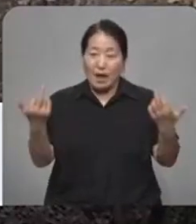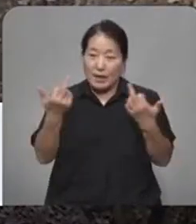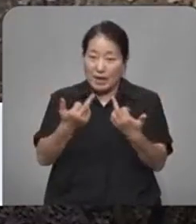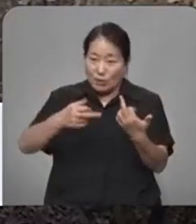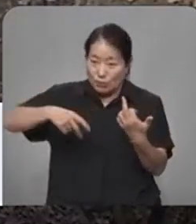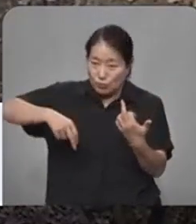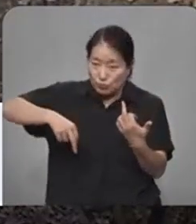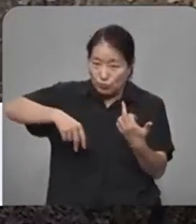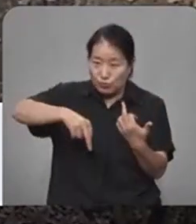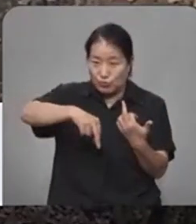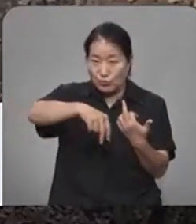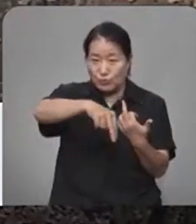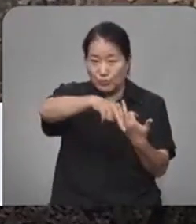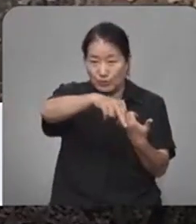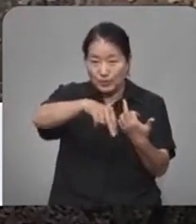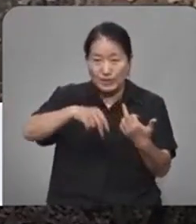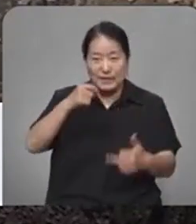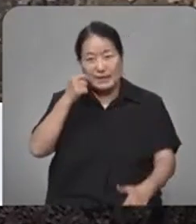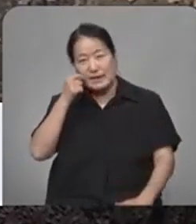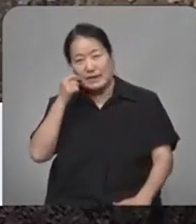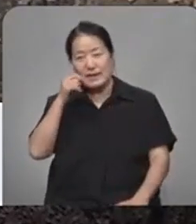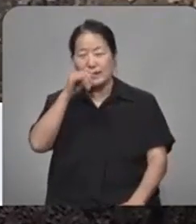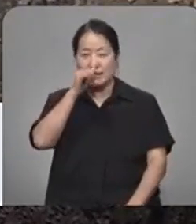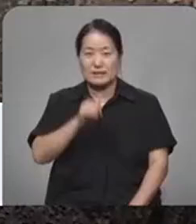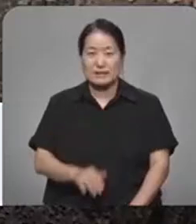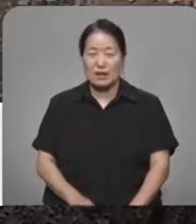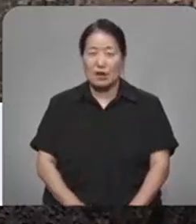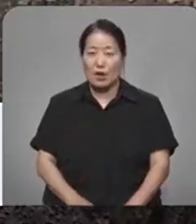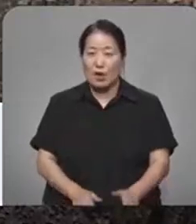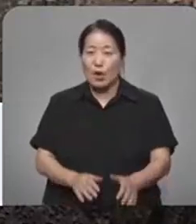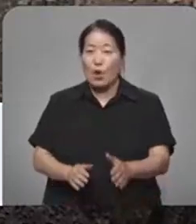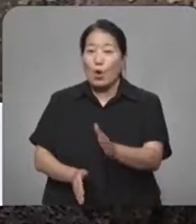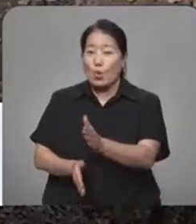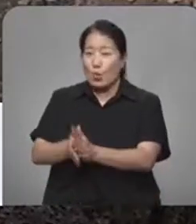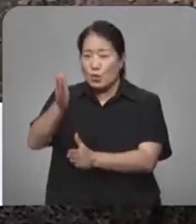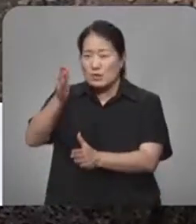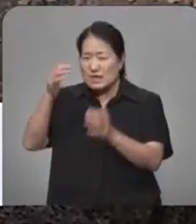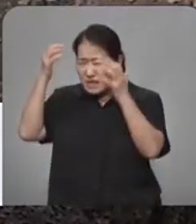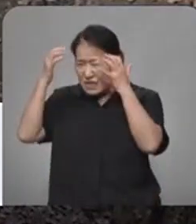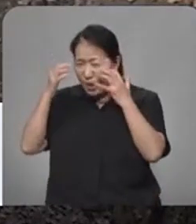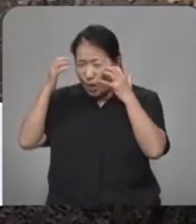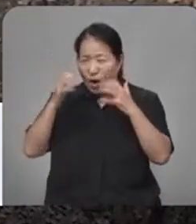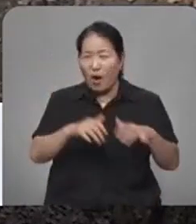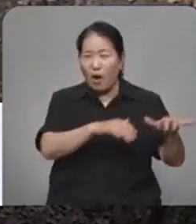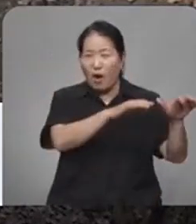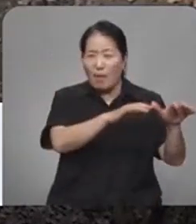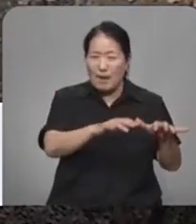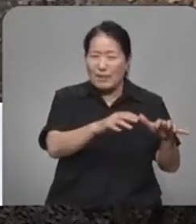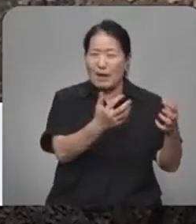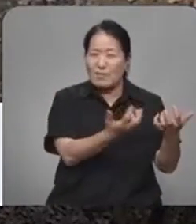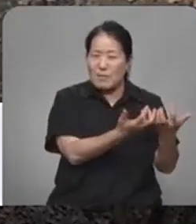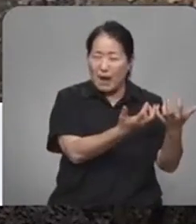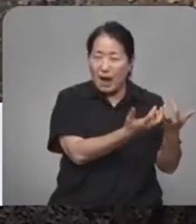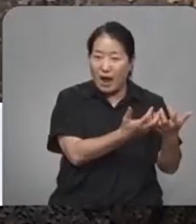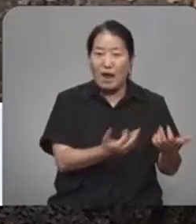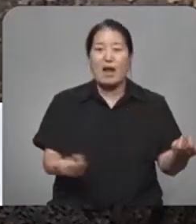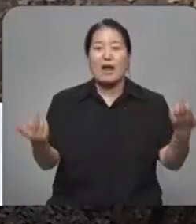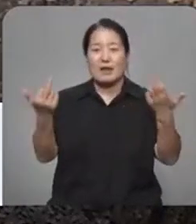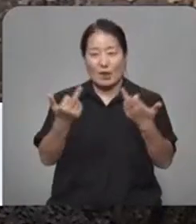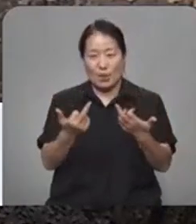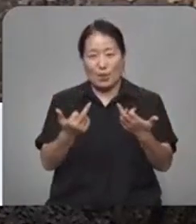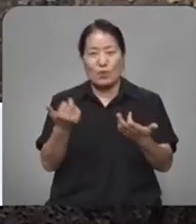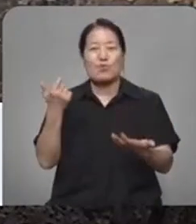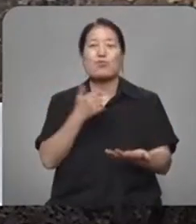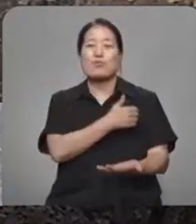걷는 이른바 계곡 트레킹도 인기인데요. 도심보다 상대적으로 시원하고 바닷가처럼 붐비지도 않아 여유롭게 더위를 피할